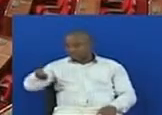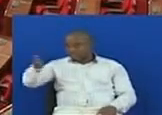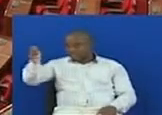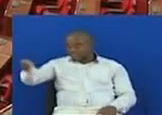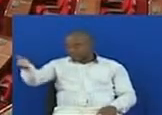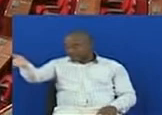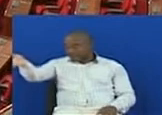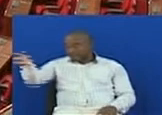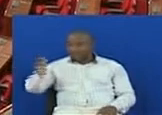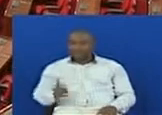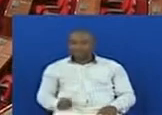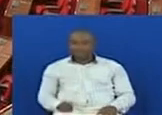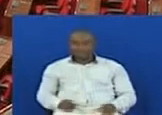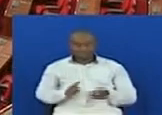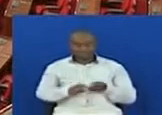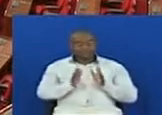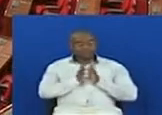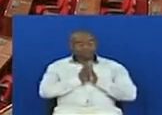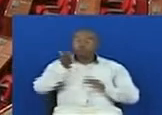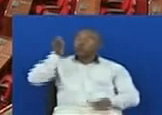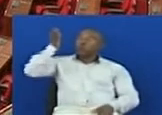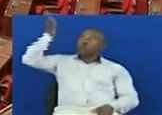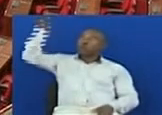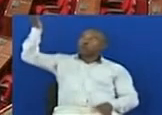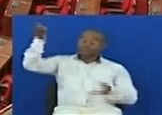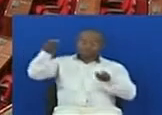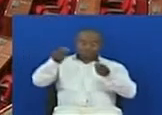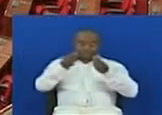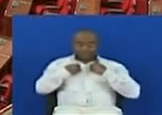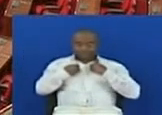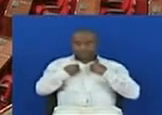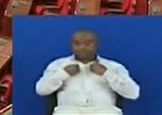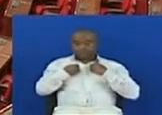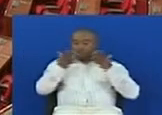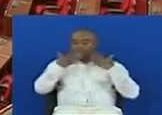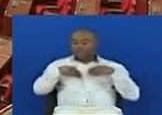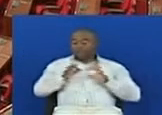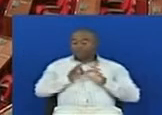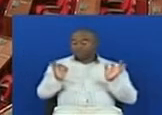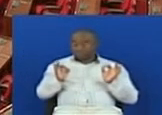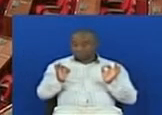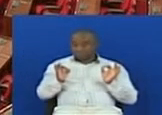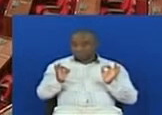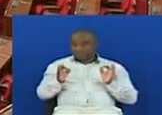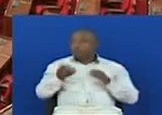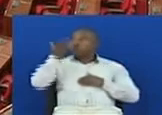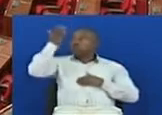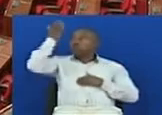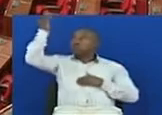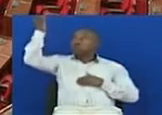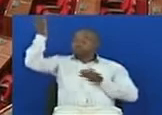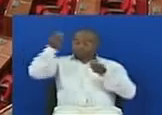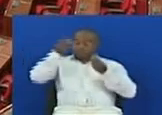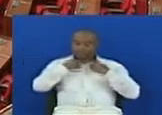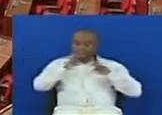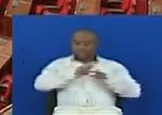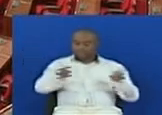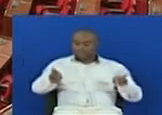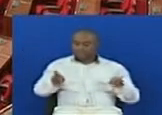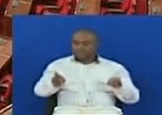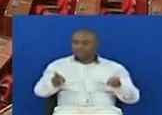aliyenijalia mwingi wa rehema na afya, na niwaombeeni wabunge wenzangu ukiongozwa na wewe Speaker